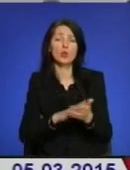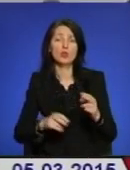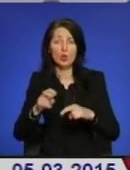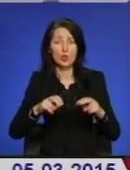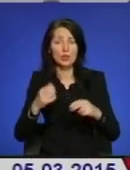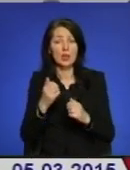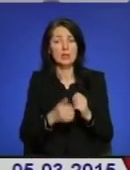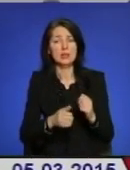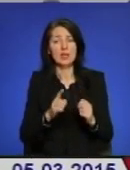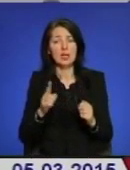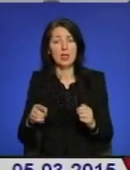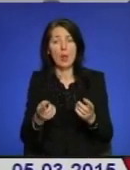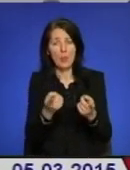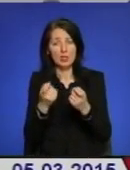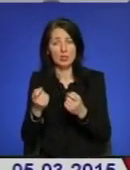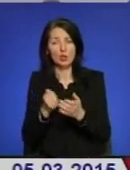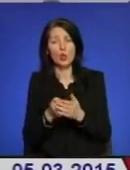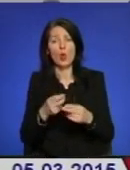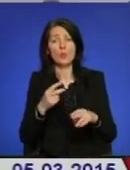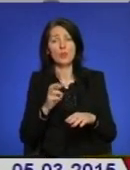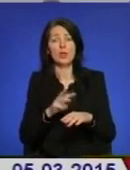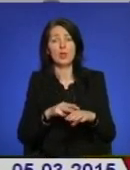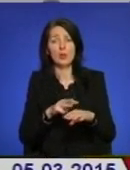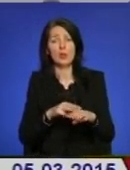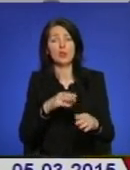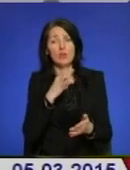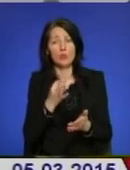Серед притягнутих до кримінальної відповідальності